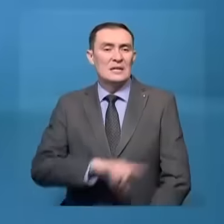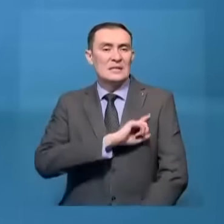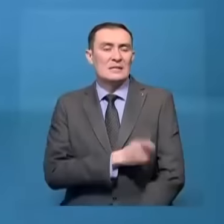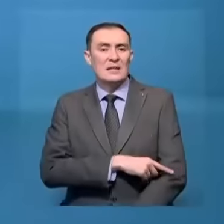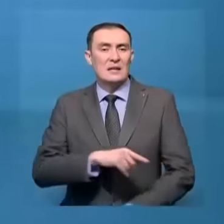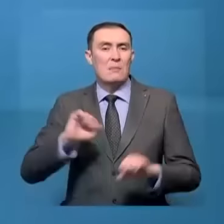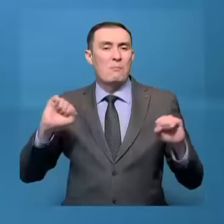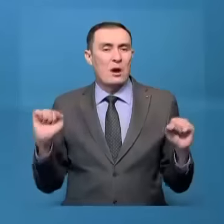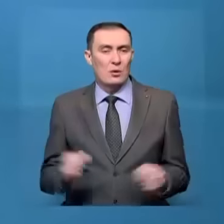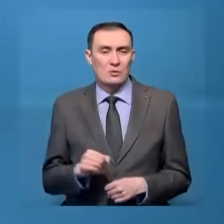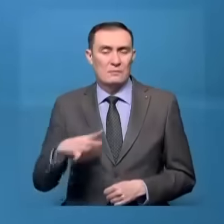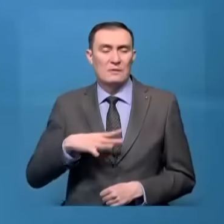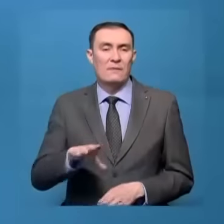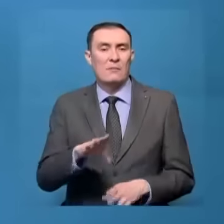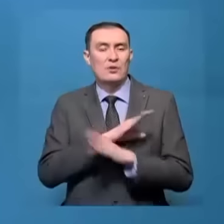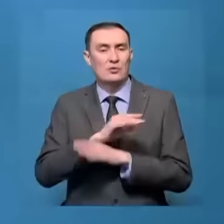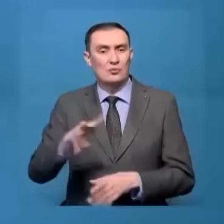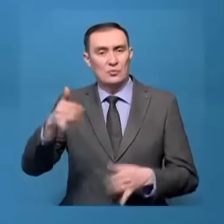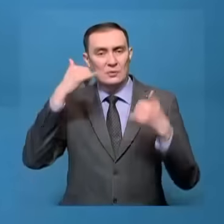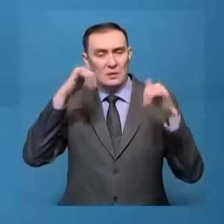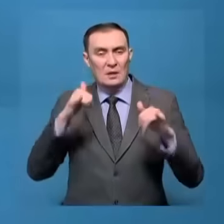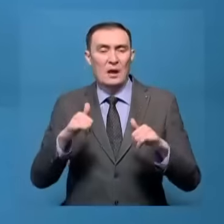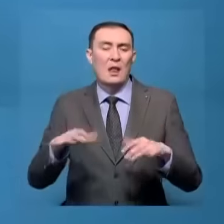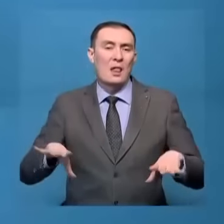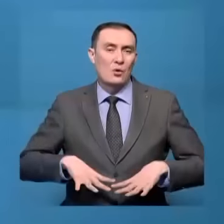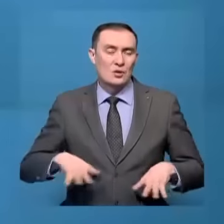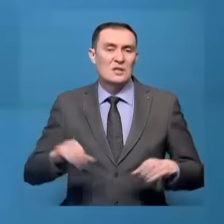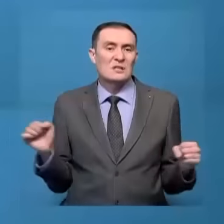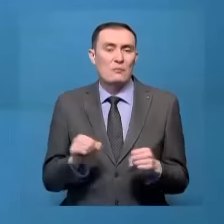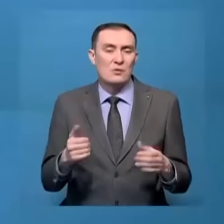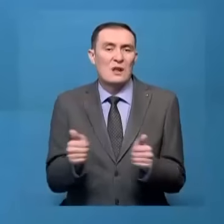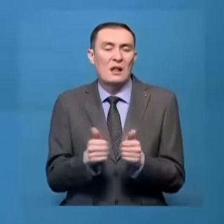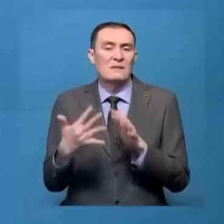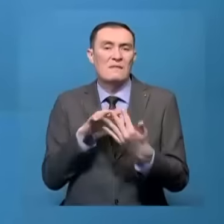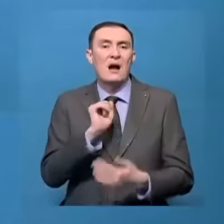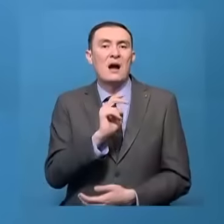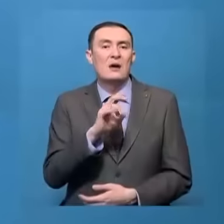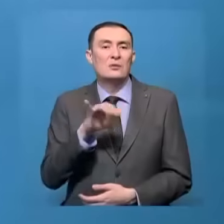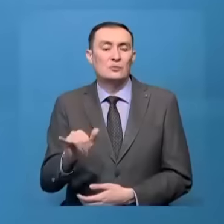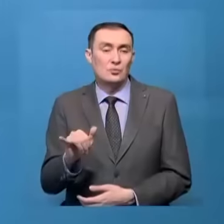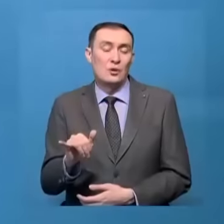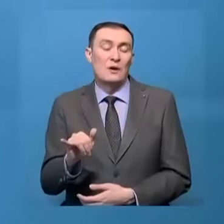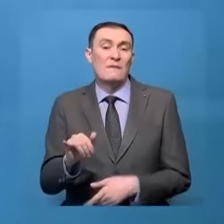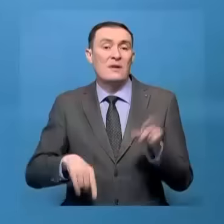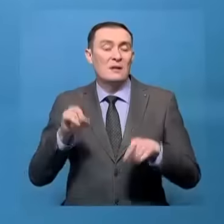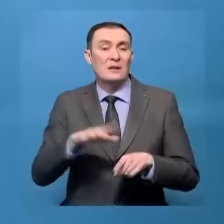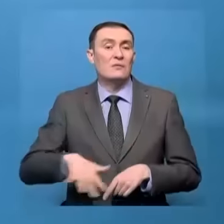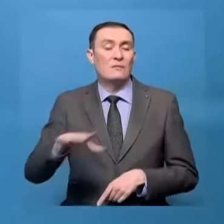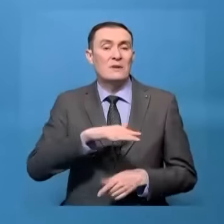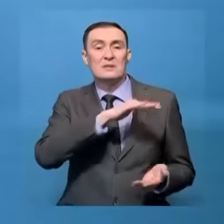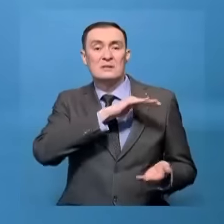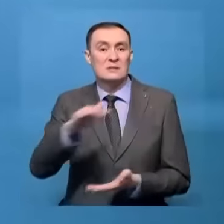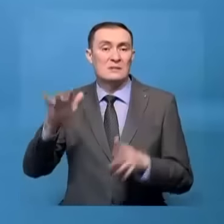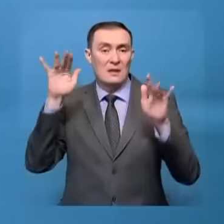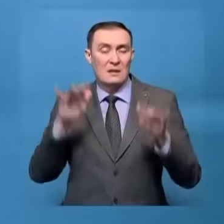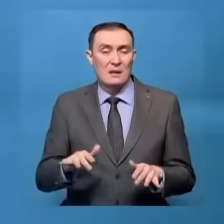Сильные морозы привели к падежу скота. В Актюбинской области табун лошадей замерз возле села Аксу в Мугалжарском районе. В некоторых местах высота